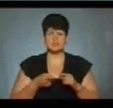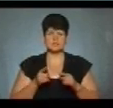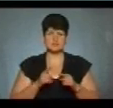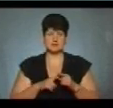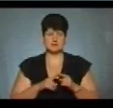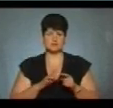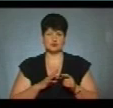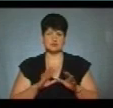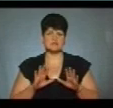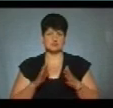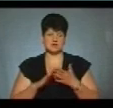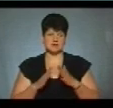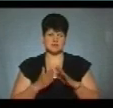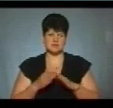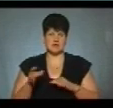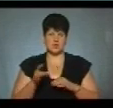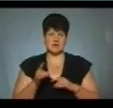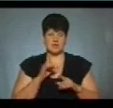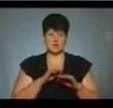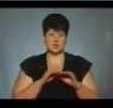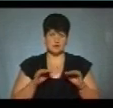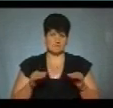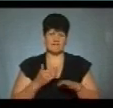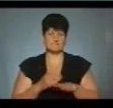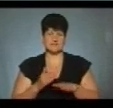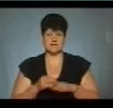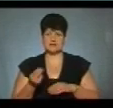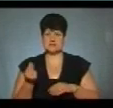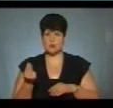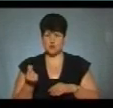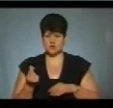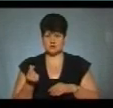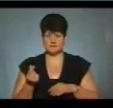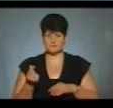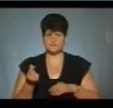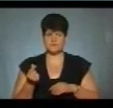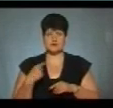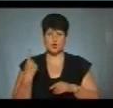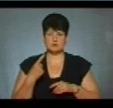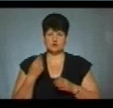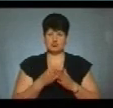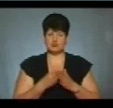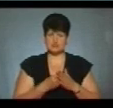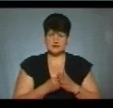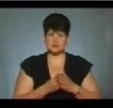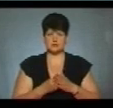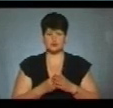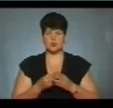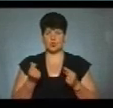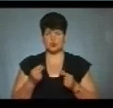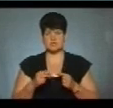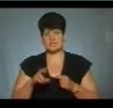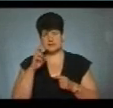нас надзвичайна ситуація регіонального рівня, виділялися кошти як з обласного бюджету, так і кошти з